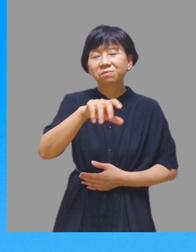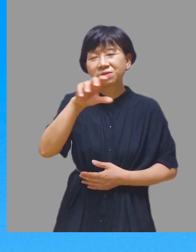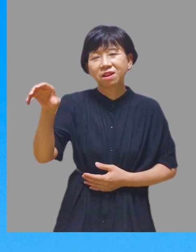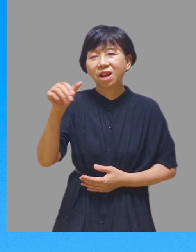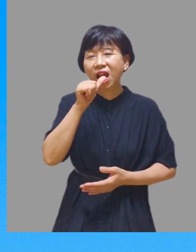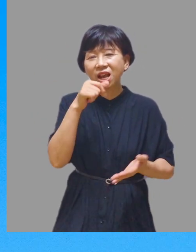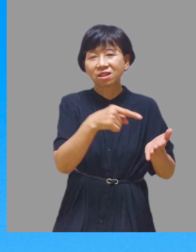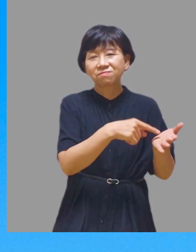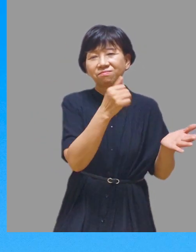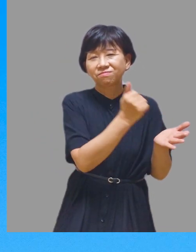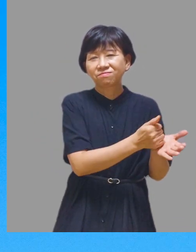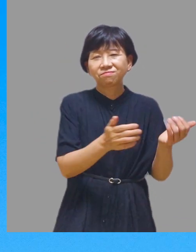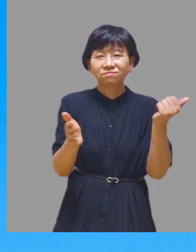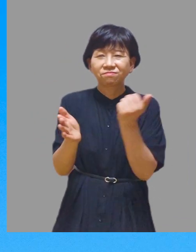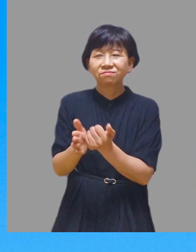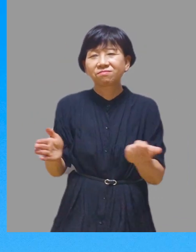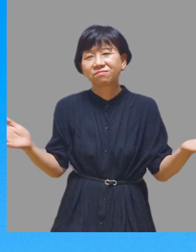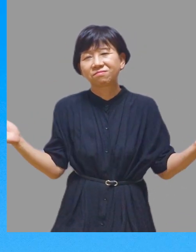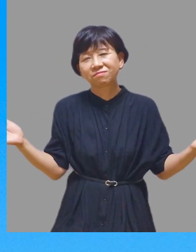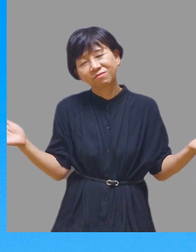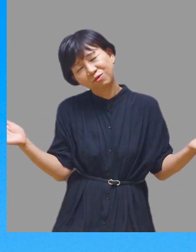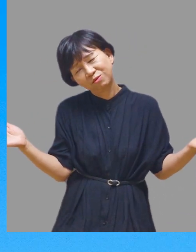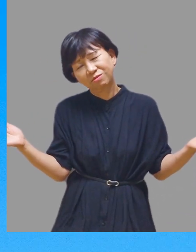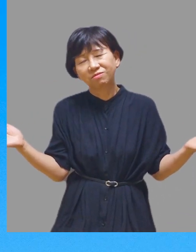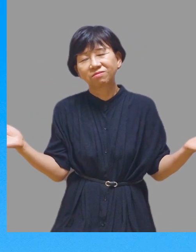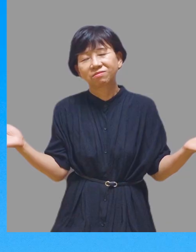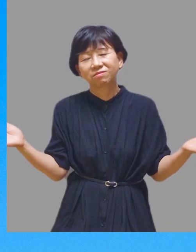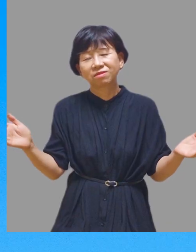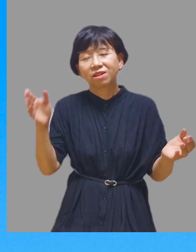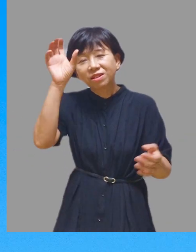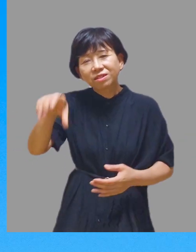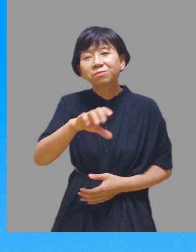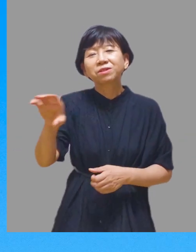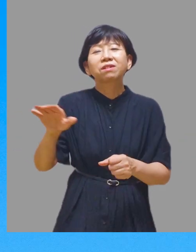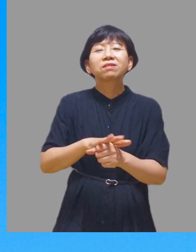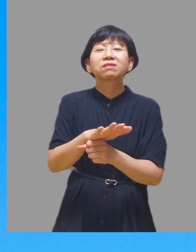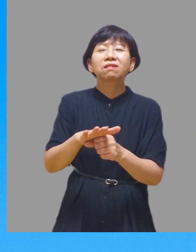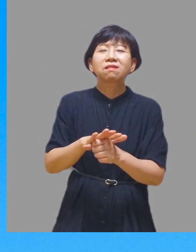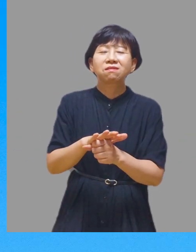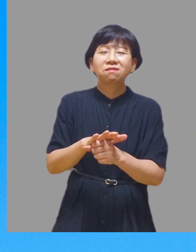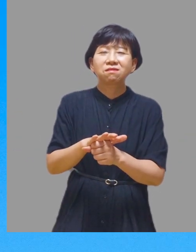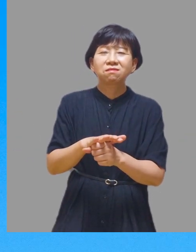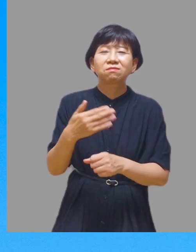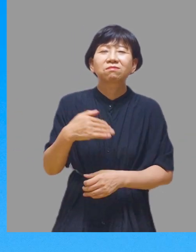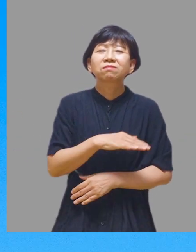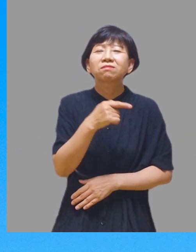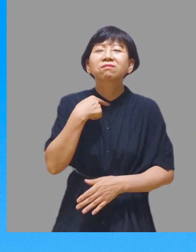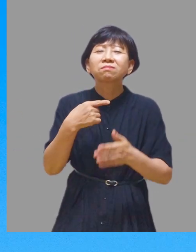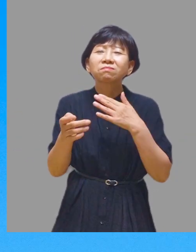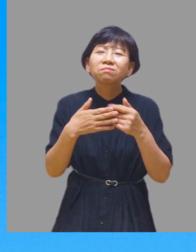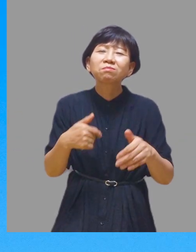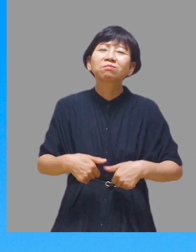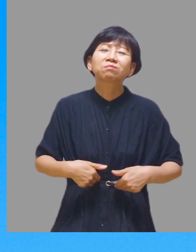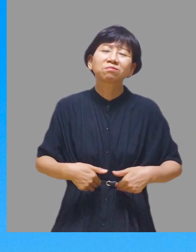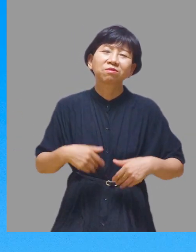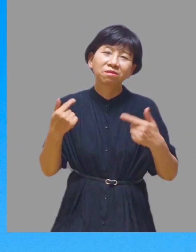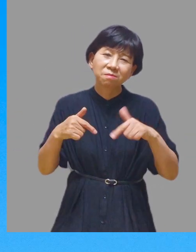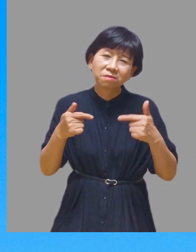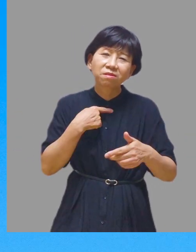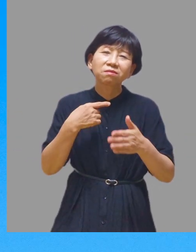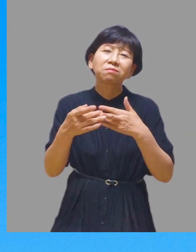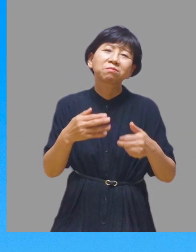박혀 죽으신 줄 믿습니다. 그 십자가 사랑을 저와 여러분이 오늘도 경험해야 되는 거예요.